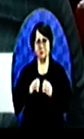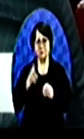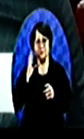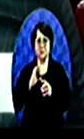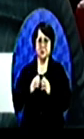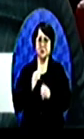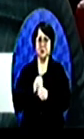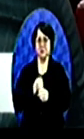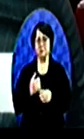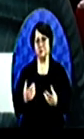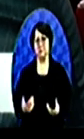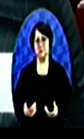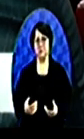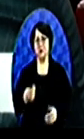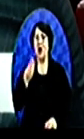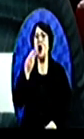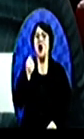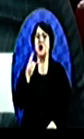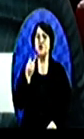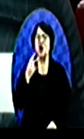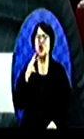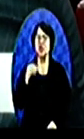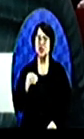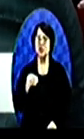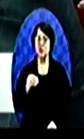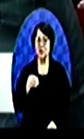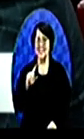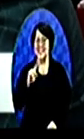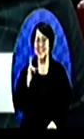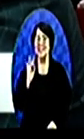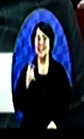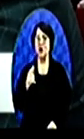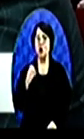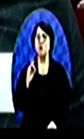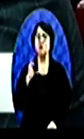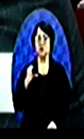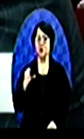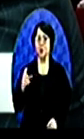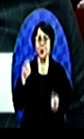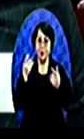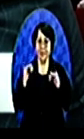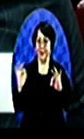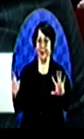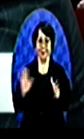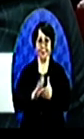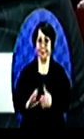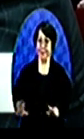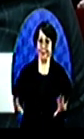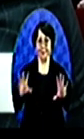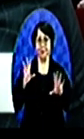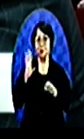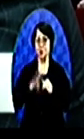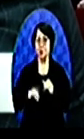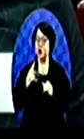шүү. Үндсэндээ одоо Шарилжиг Улаанбаатар 1-3-ны хааны хүрээнд жилд 2 удаа идэв их үр дүнтэй байна. Харин харамсалтай